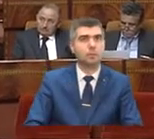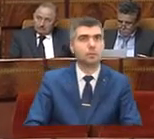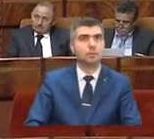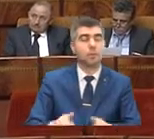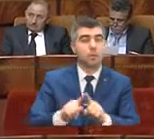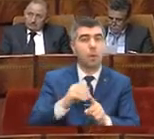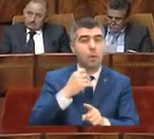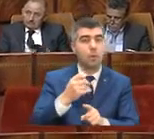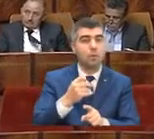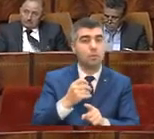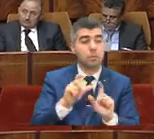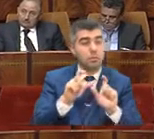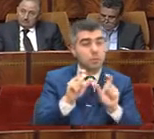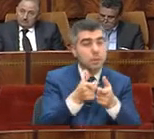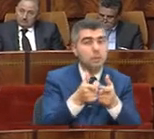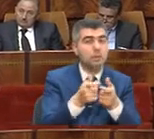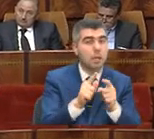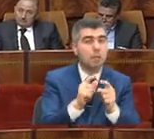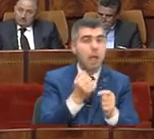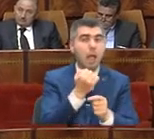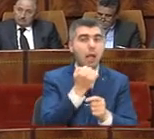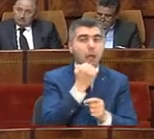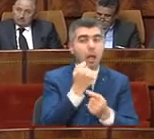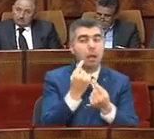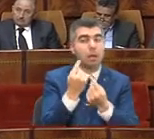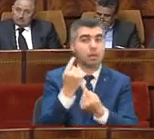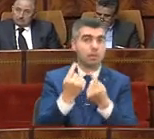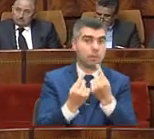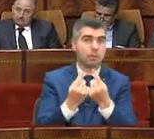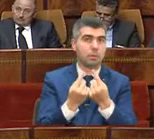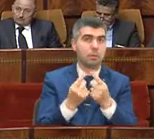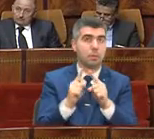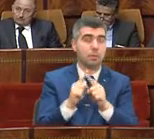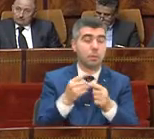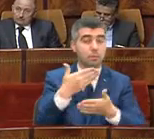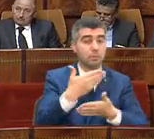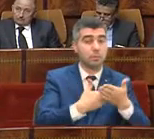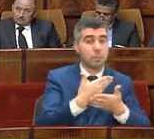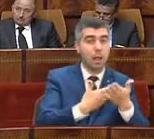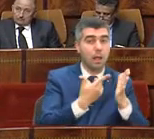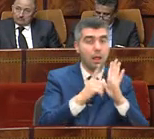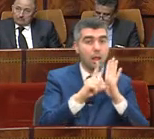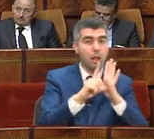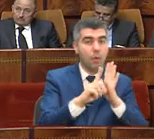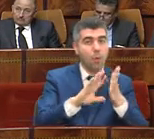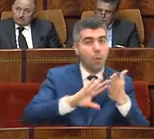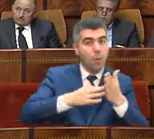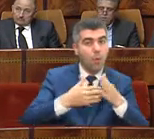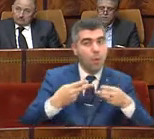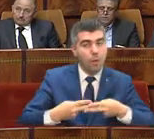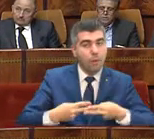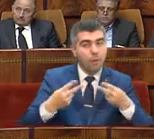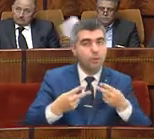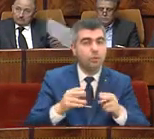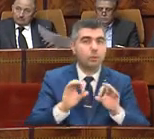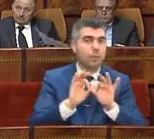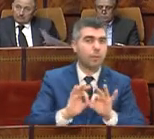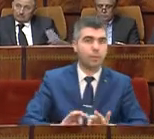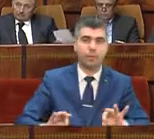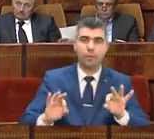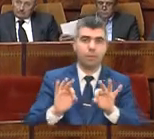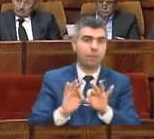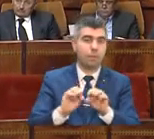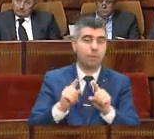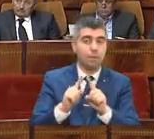للعقوبات الزجرية، ولكن بالنسبة للقوانين التنظيمية لم يتم إخراجها، وهذا في الحقيقة كيتعتبر واحد الحق مجحف في حق الساكنة ديال